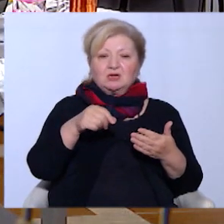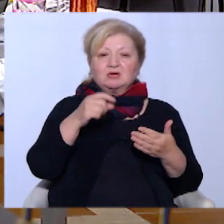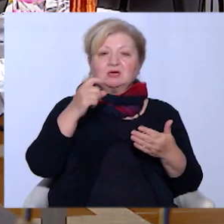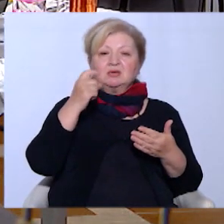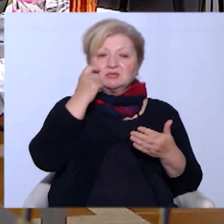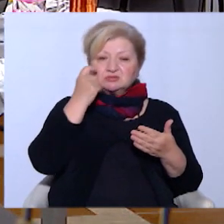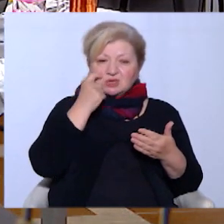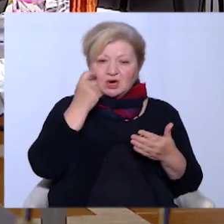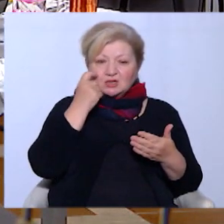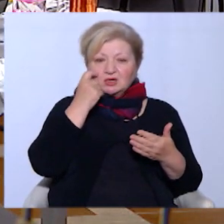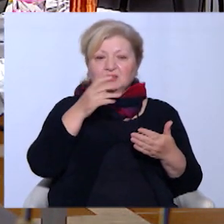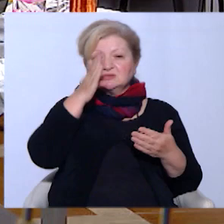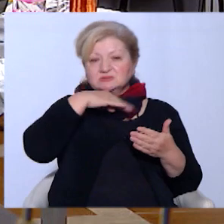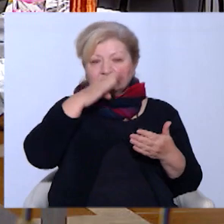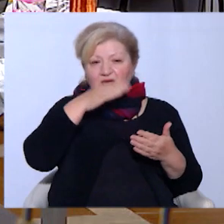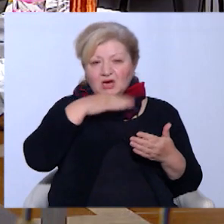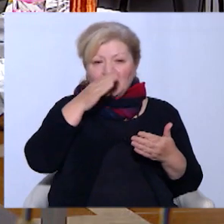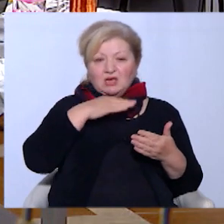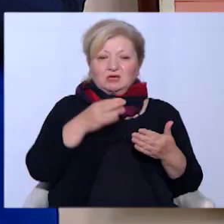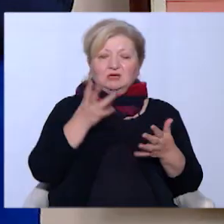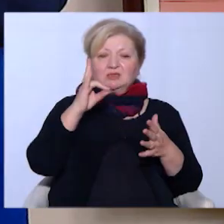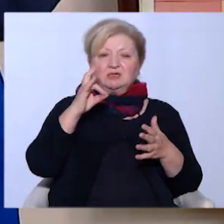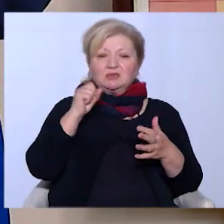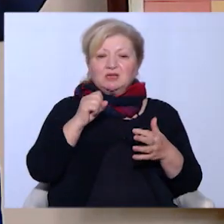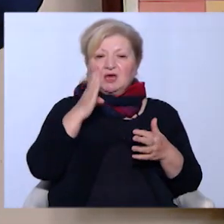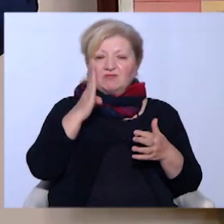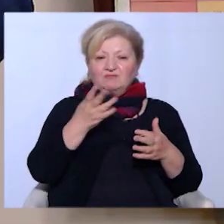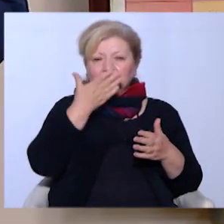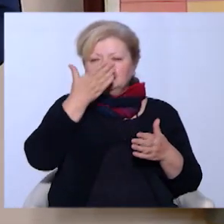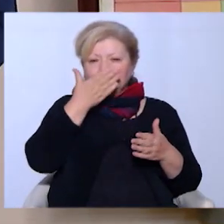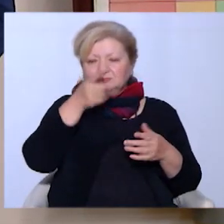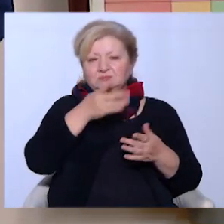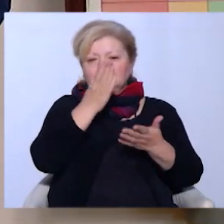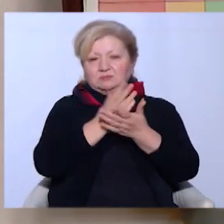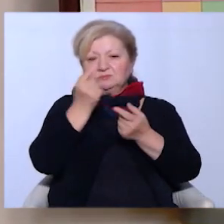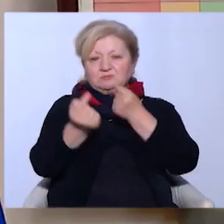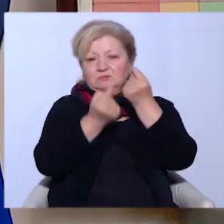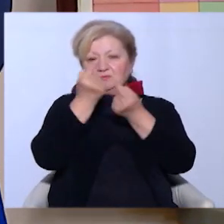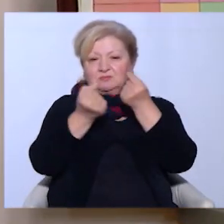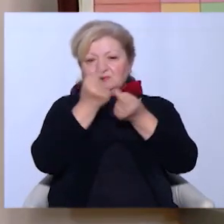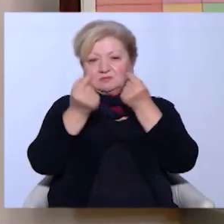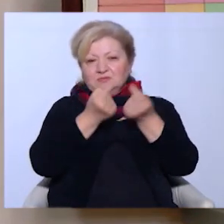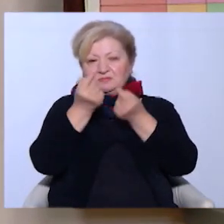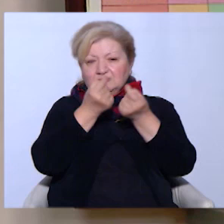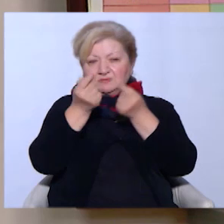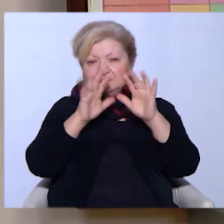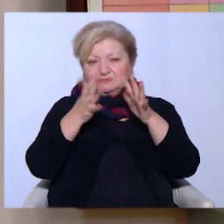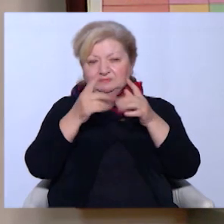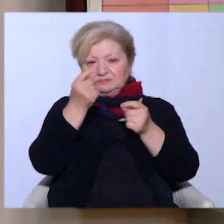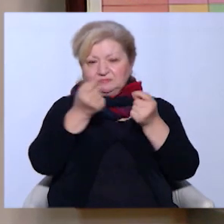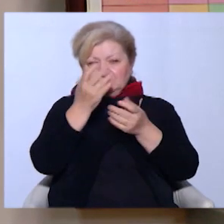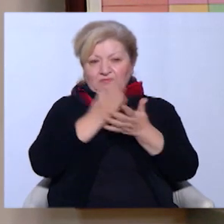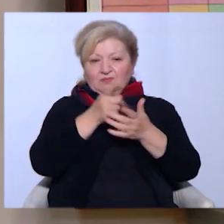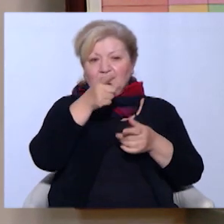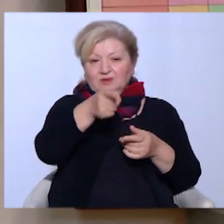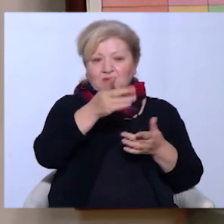წყალი, შეიძლება ნაფტალინზეც ვისაუბროთ, მათ მოლეკულური კრისტალური მესერი აქვს. ანუ იოდია